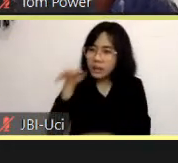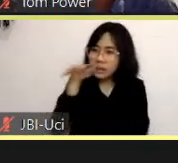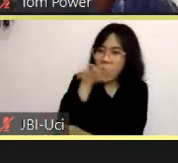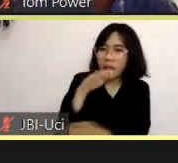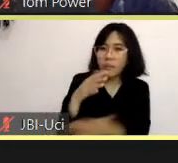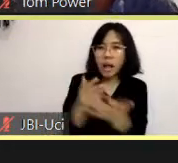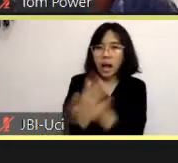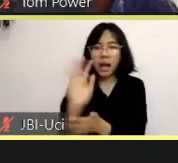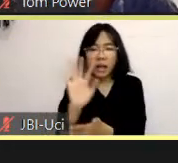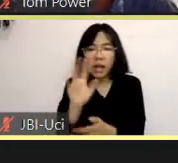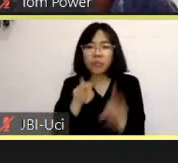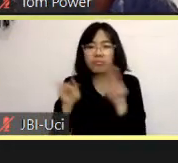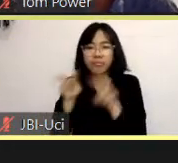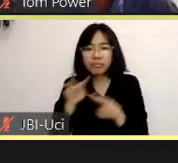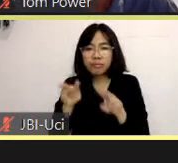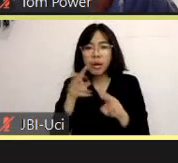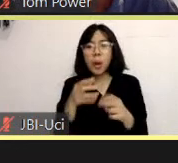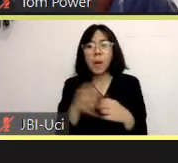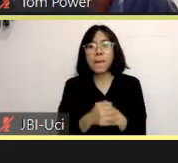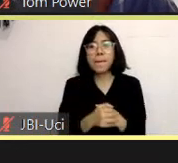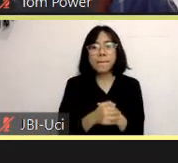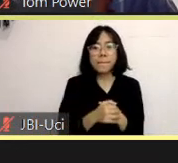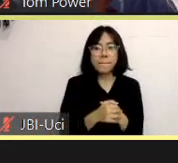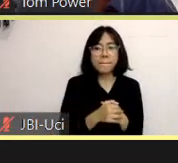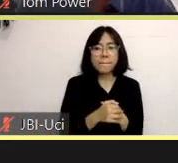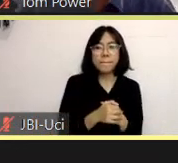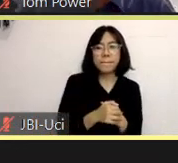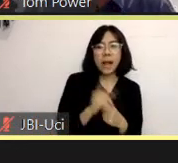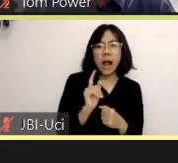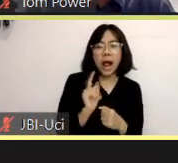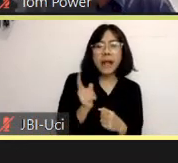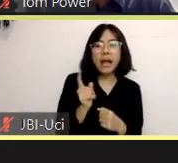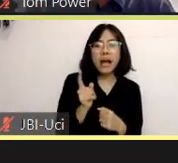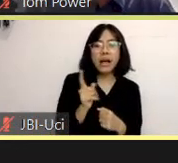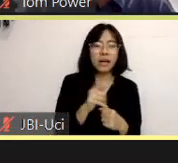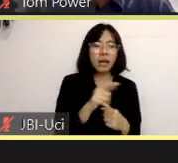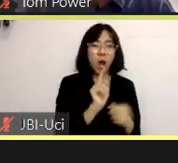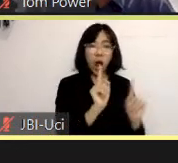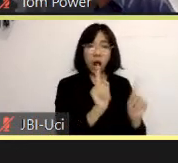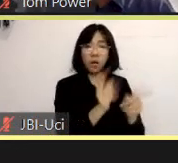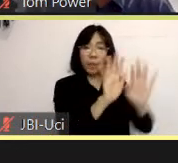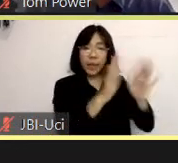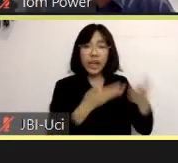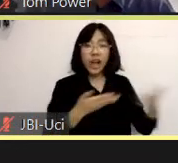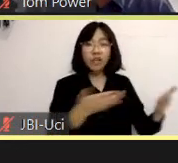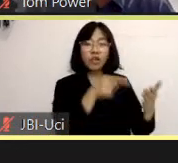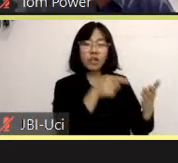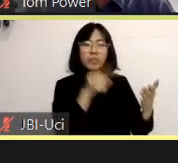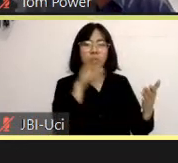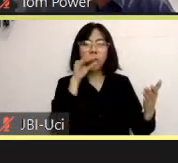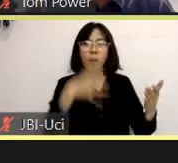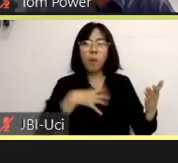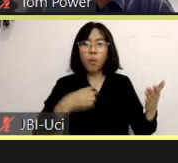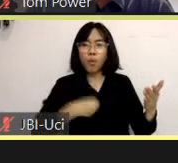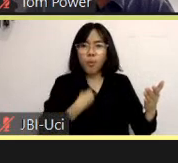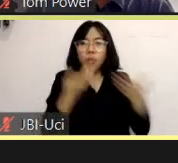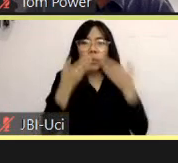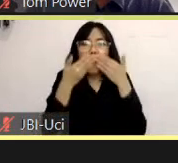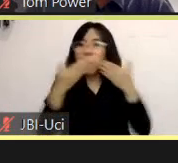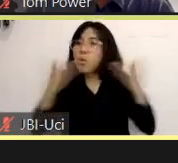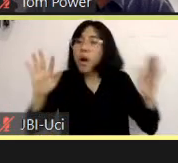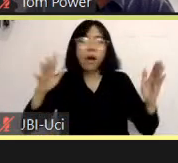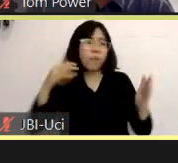penerapan spyware, jadi untuk meretas sejumlah akun dan juga website. Dan yang ketiga